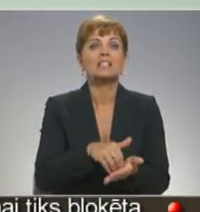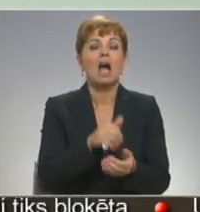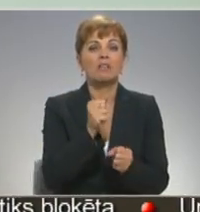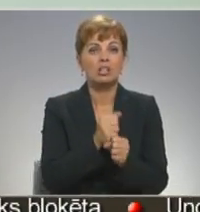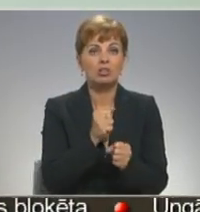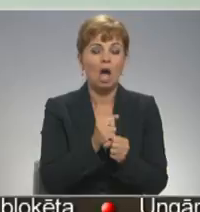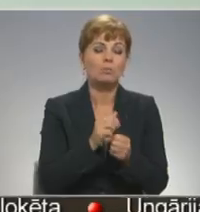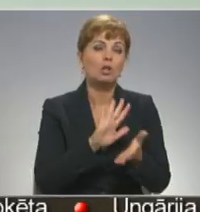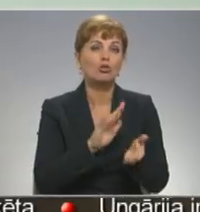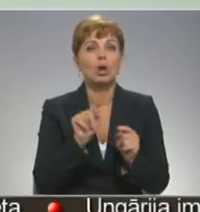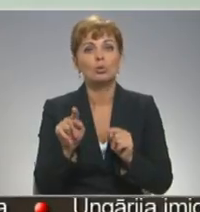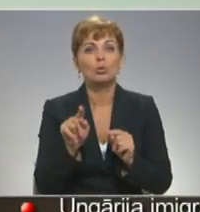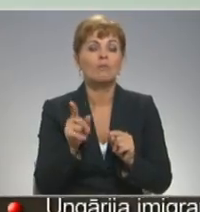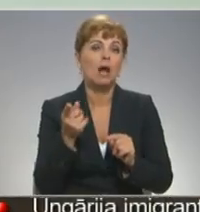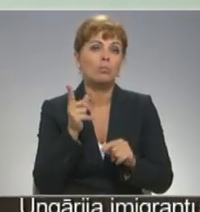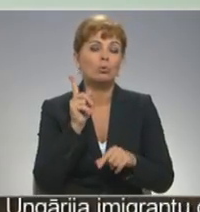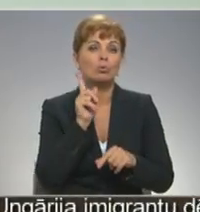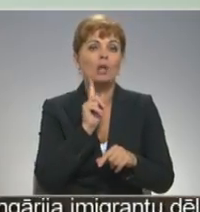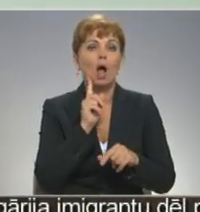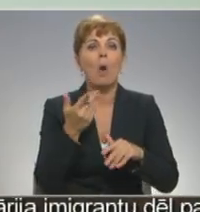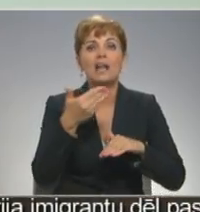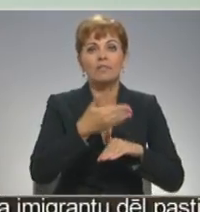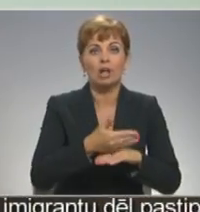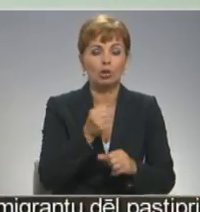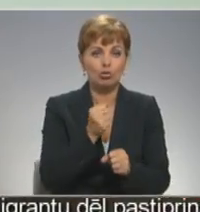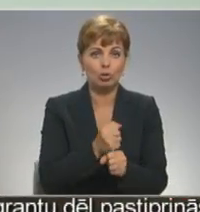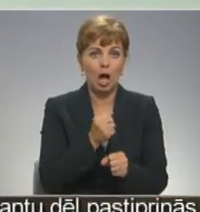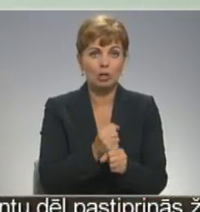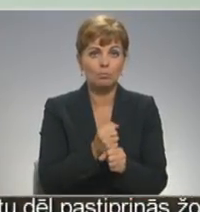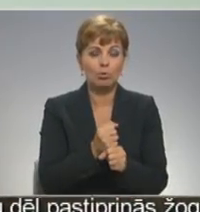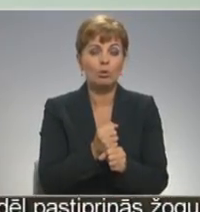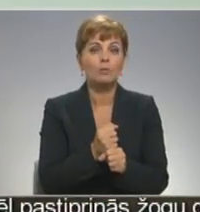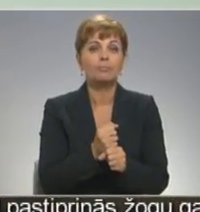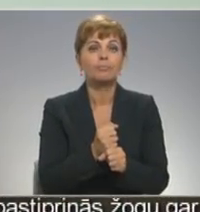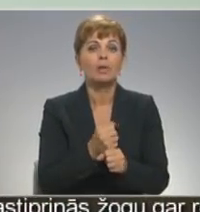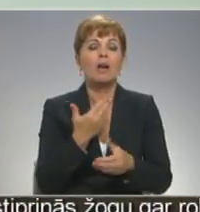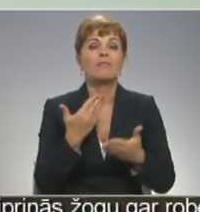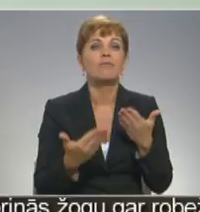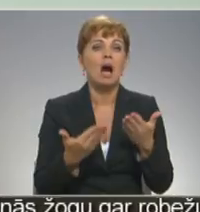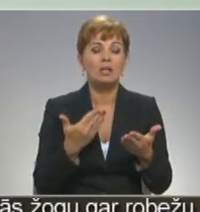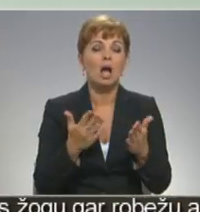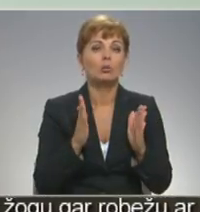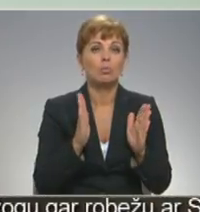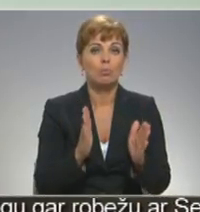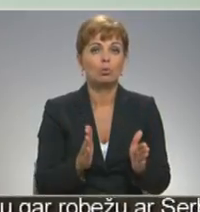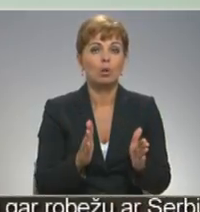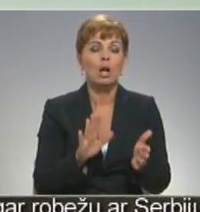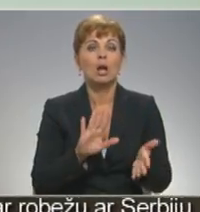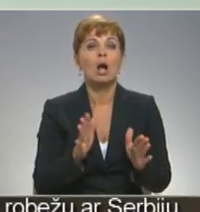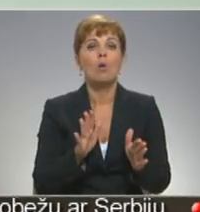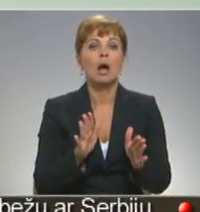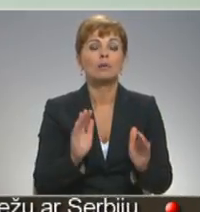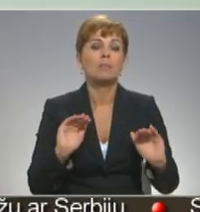būt kaut kādu aizvietošanas laiku, ja paņem. Un varētu arī būt uz nu, kaut kādām